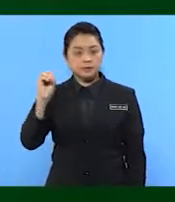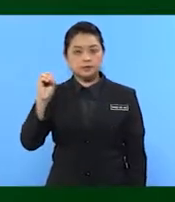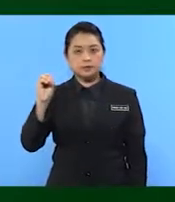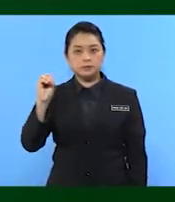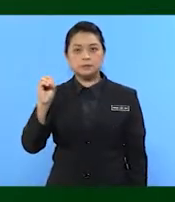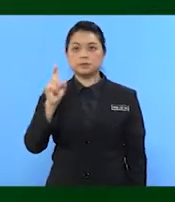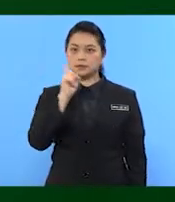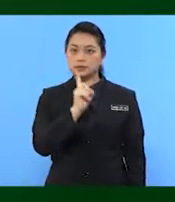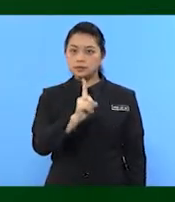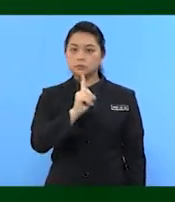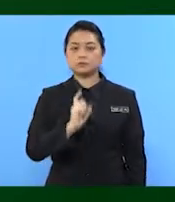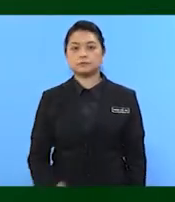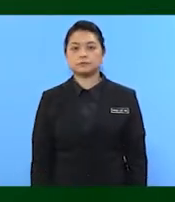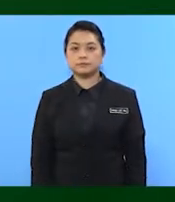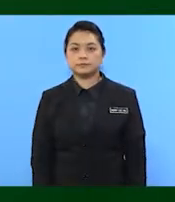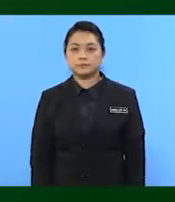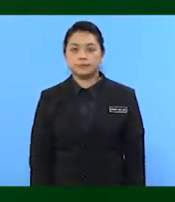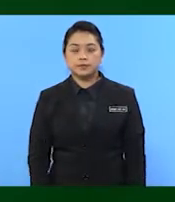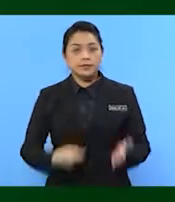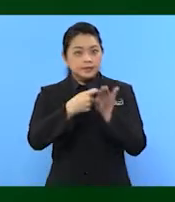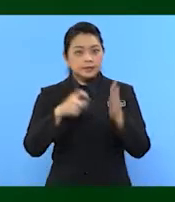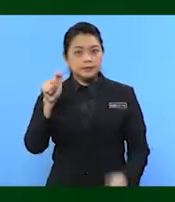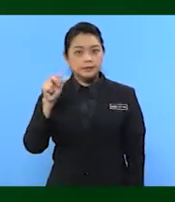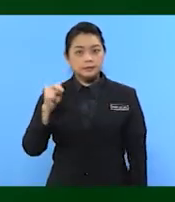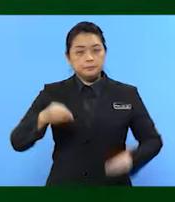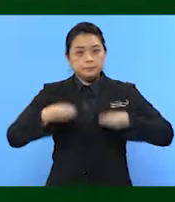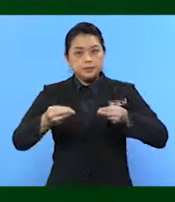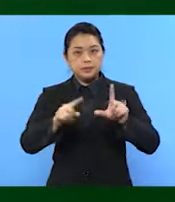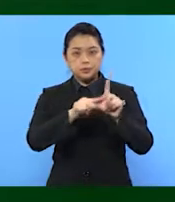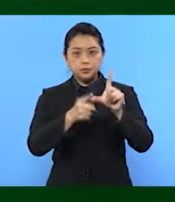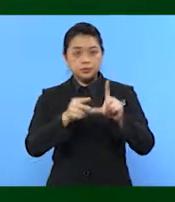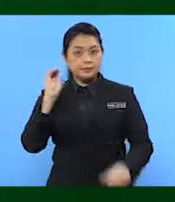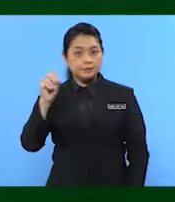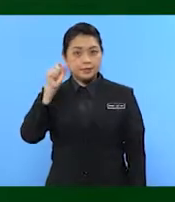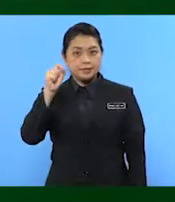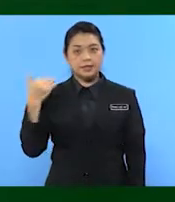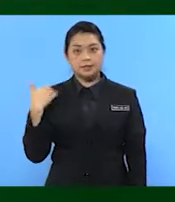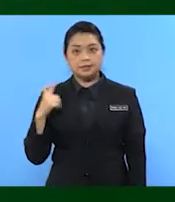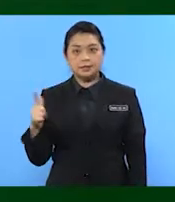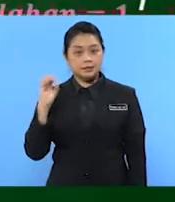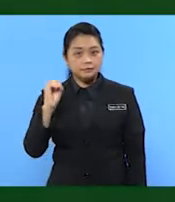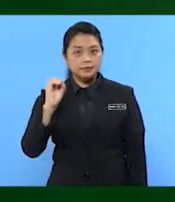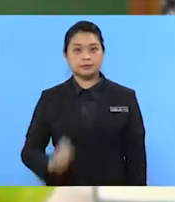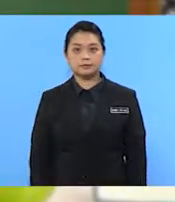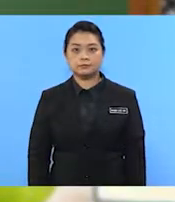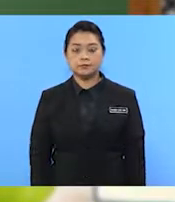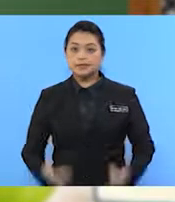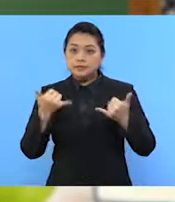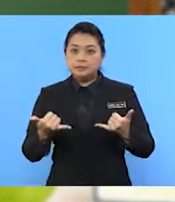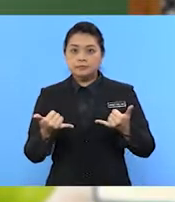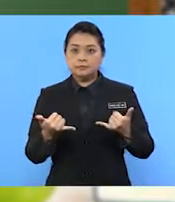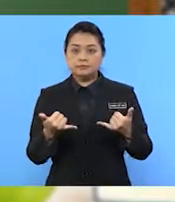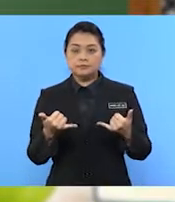kepada 1 unit. Nilai tangen bagi sudut sifar darjah ialah sifar.